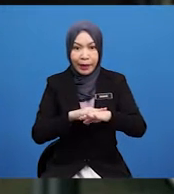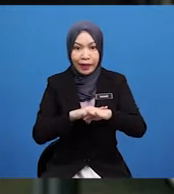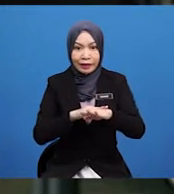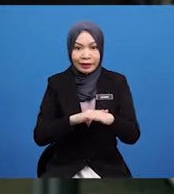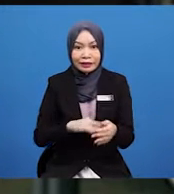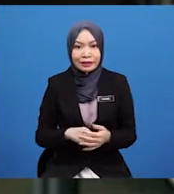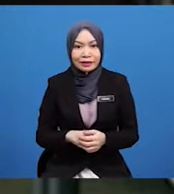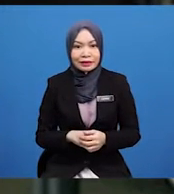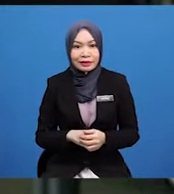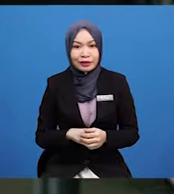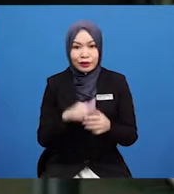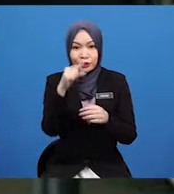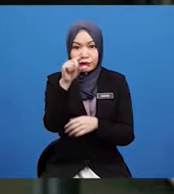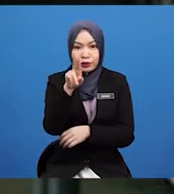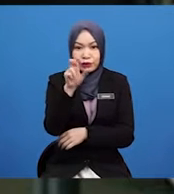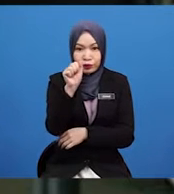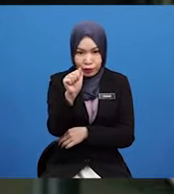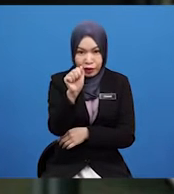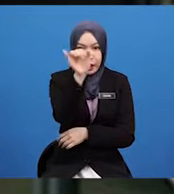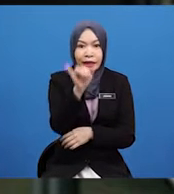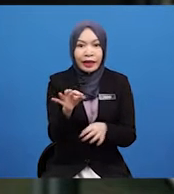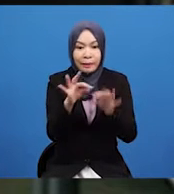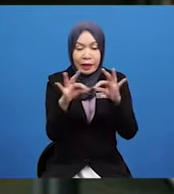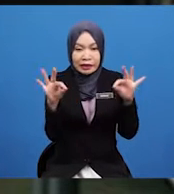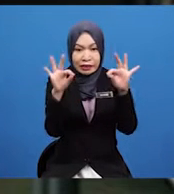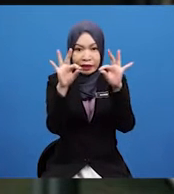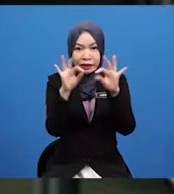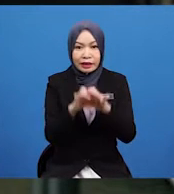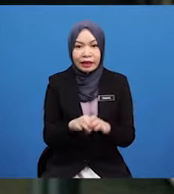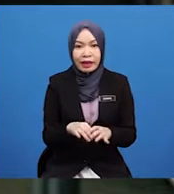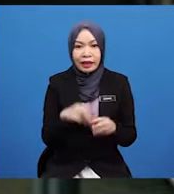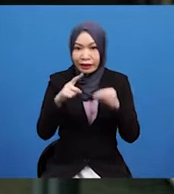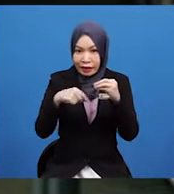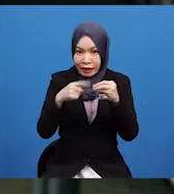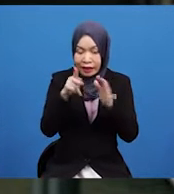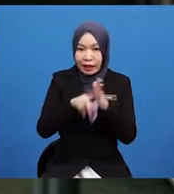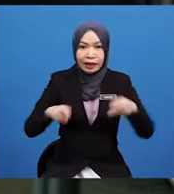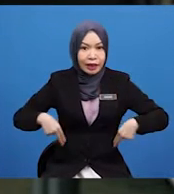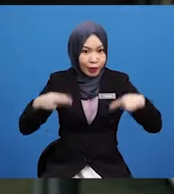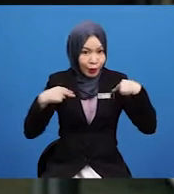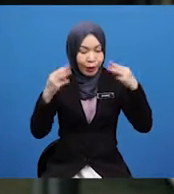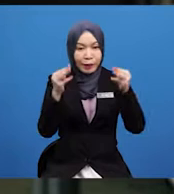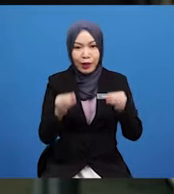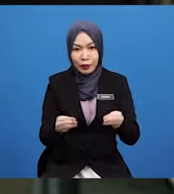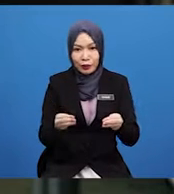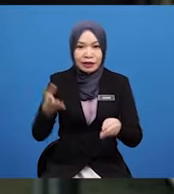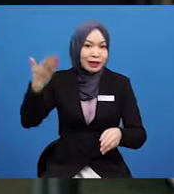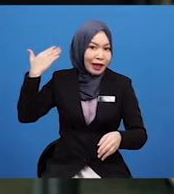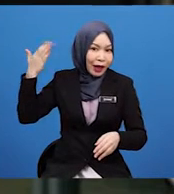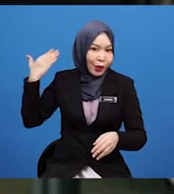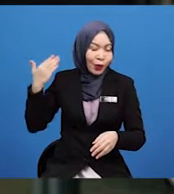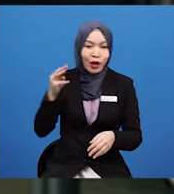dinding-dinding gua yang menceritakan setelah memberi gambaran kehidupan manusia pada zaman dahulu